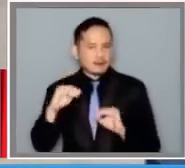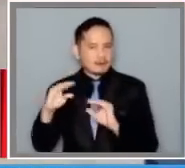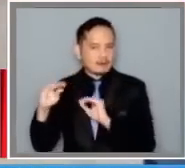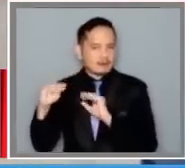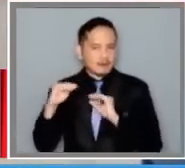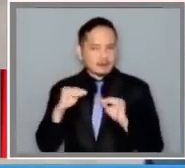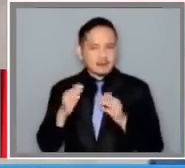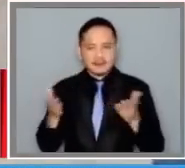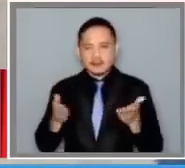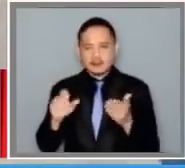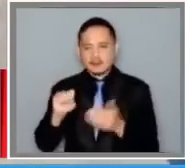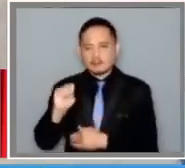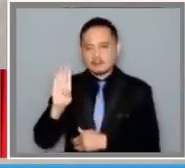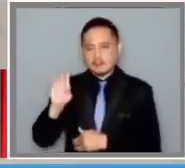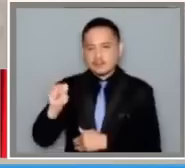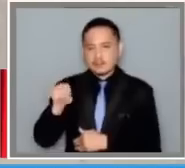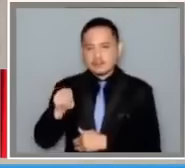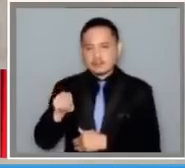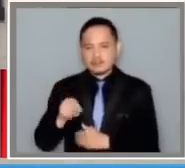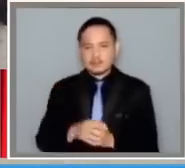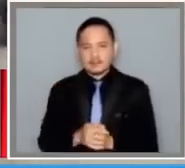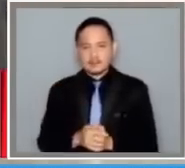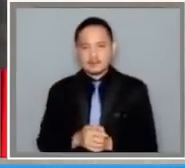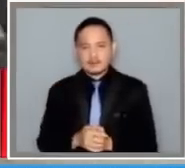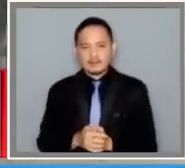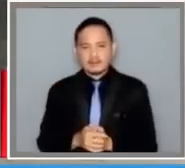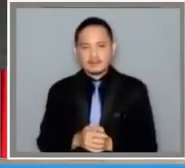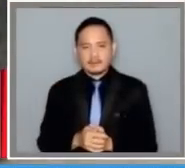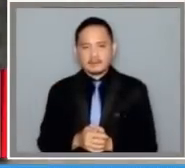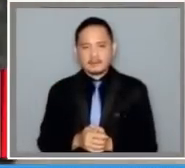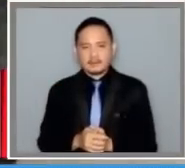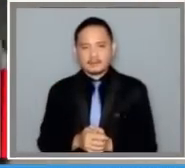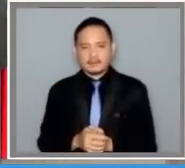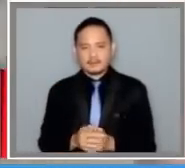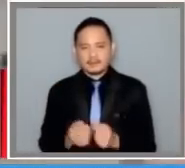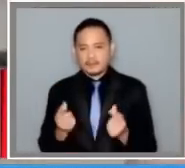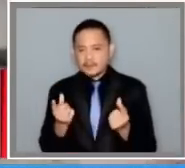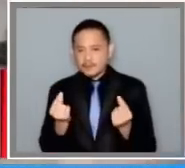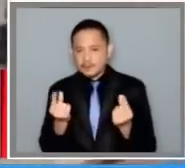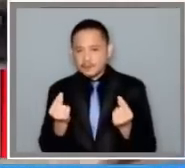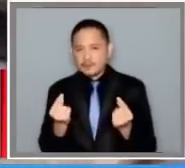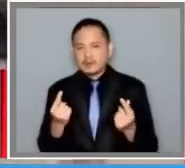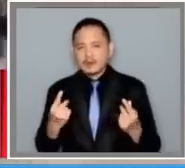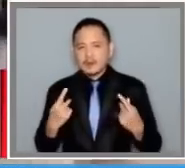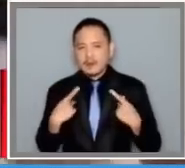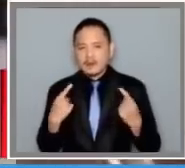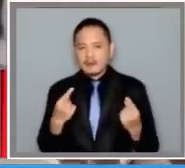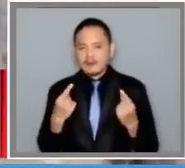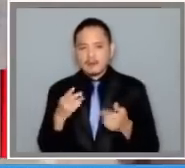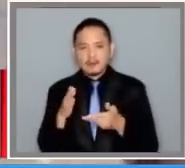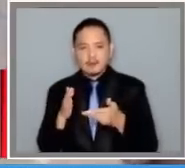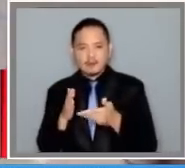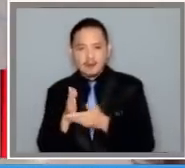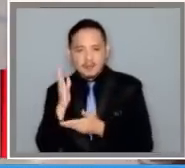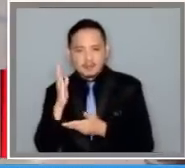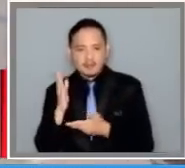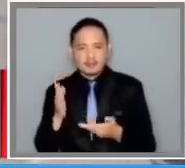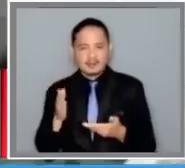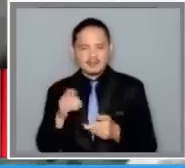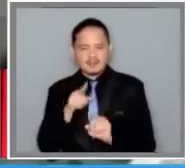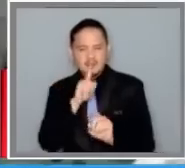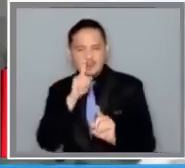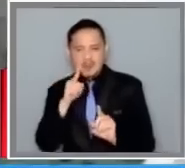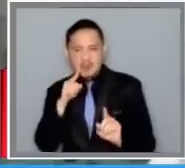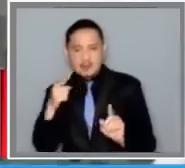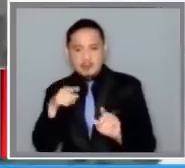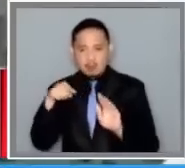ngayon na isa sa mga whistleblower daw ang nagsabi na they are trained to kill and to be killed. Kaya hindi raw pwedeng balawalain ang mga